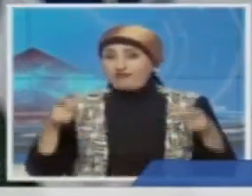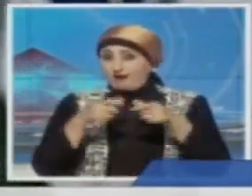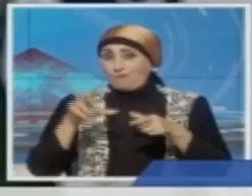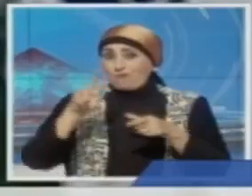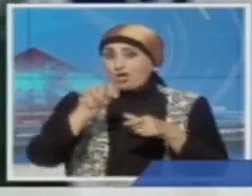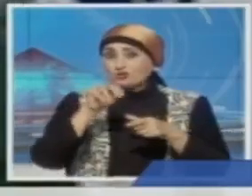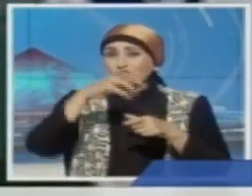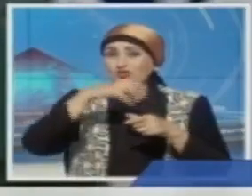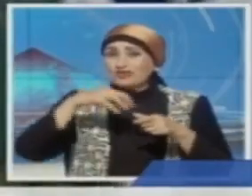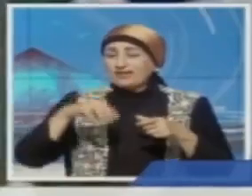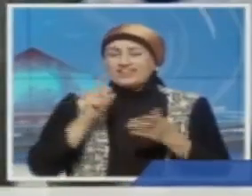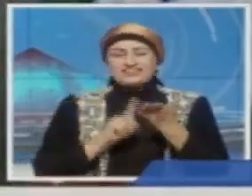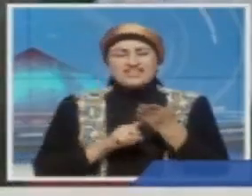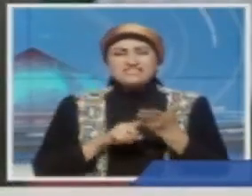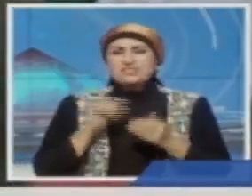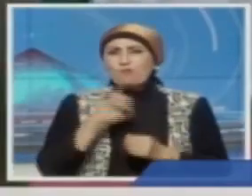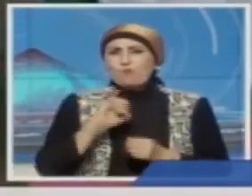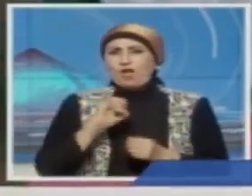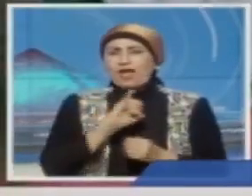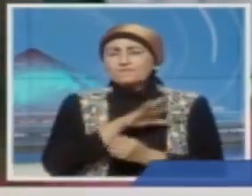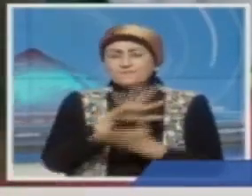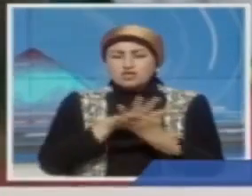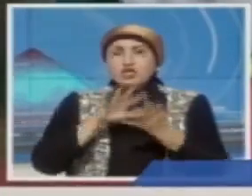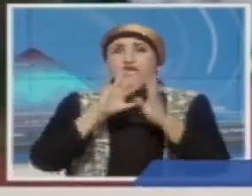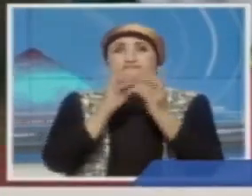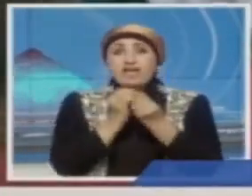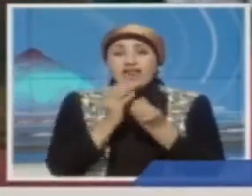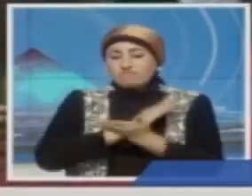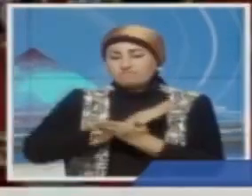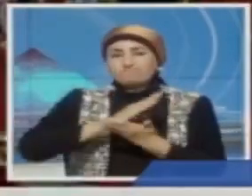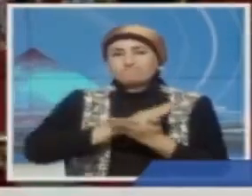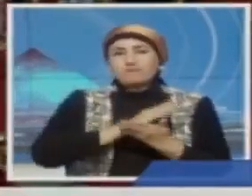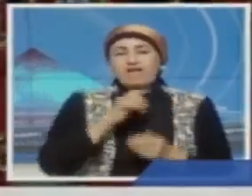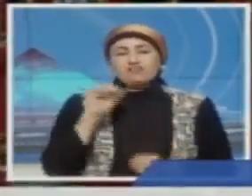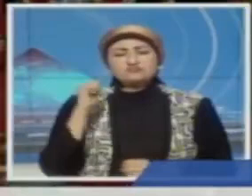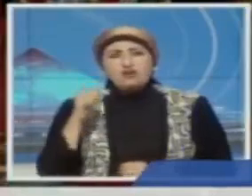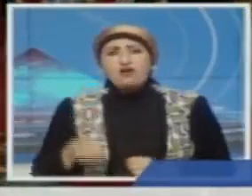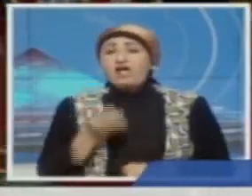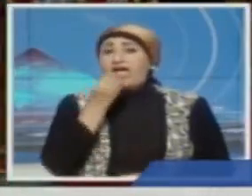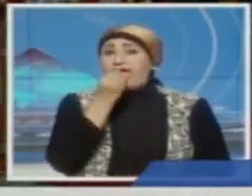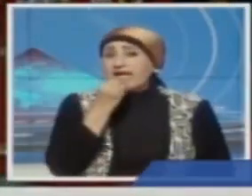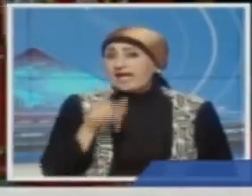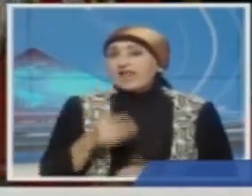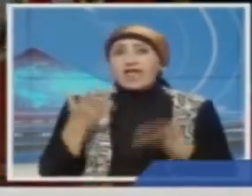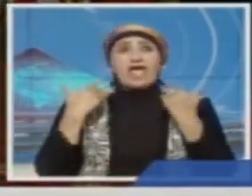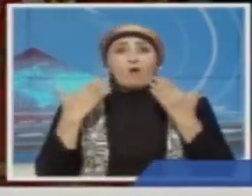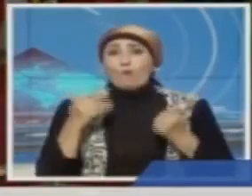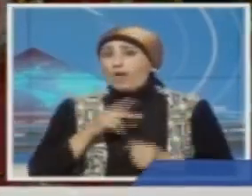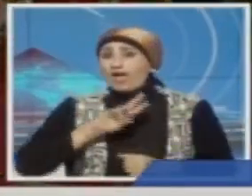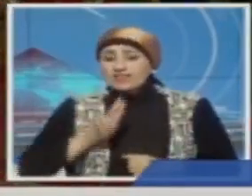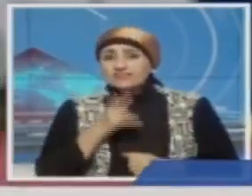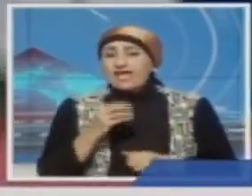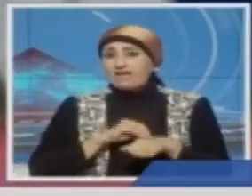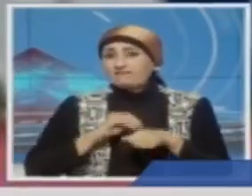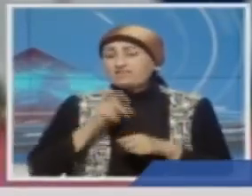الى التكاتف للعمل على التغلب على الازمات المتزايده، سواء في الطاقه، في الامن الغذائي، في المناخ، ايضا في